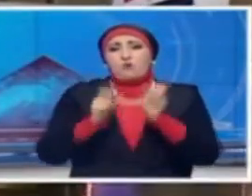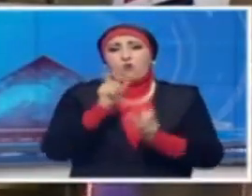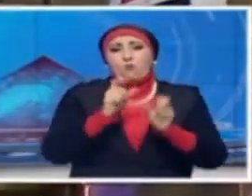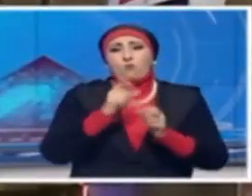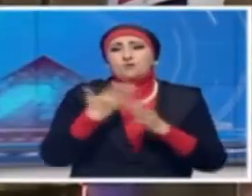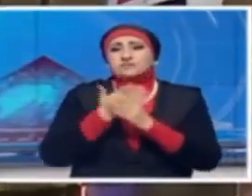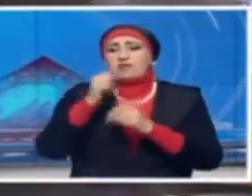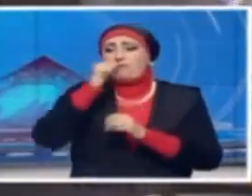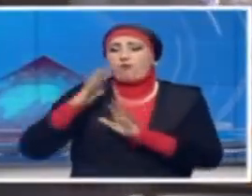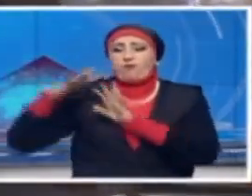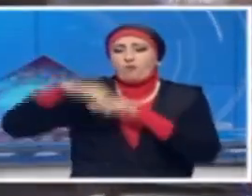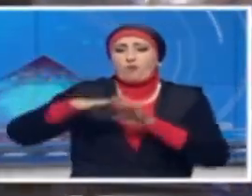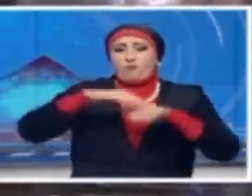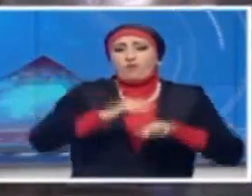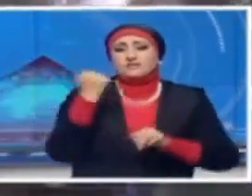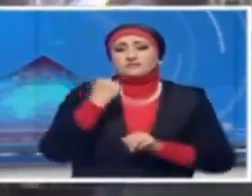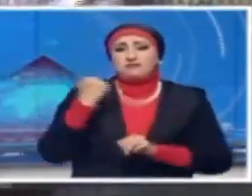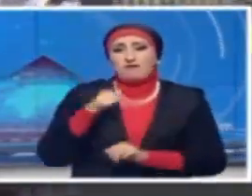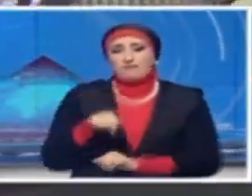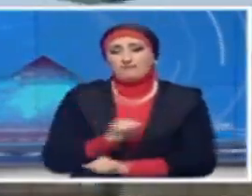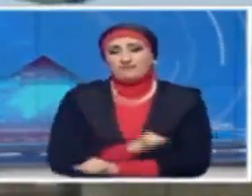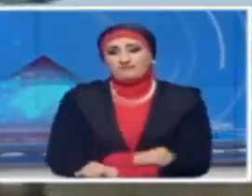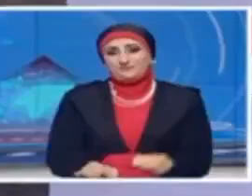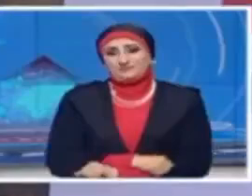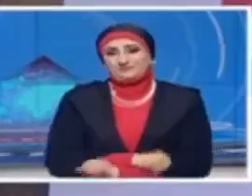جراء السيول والفيضانات.